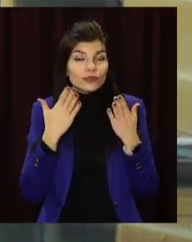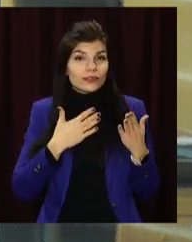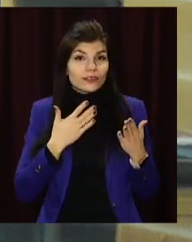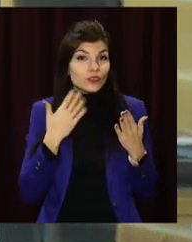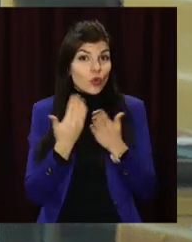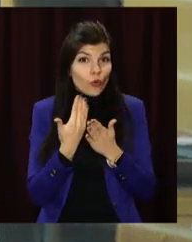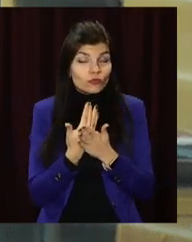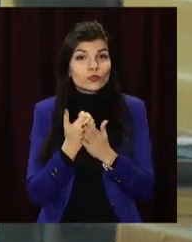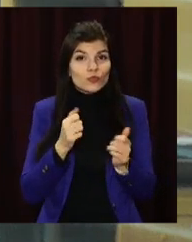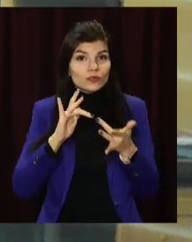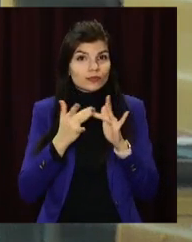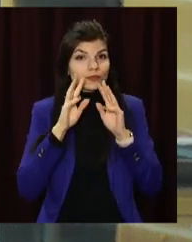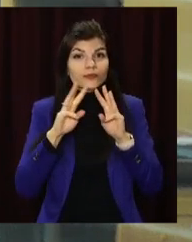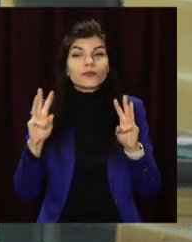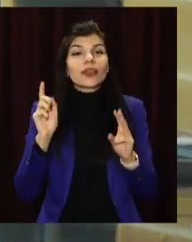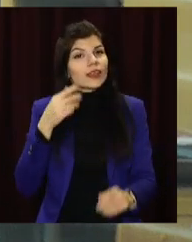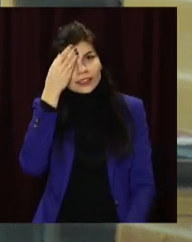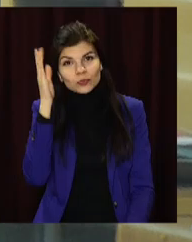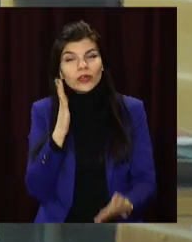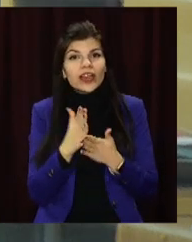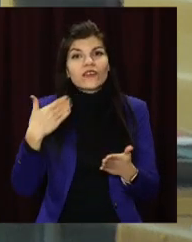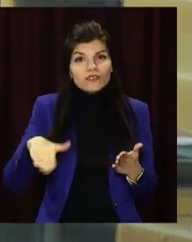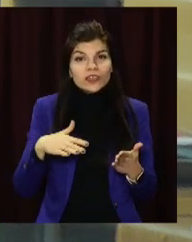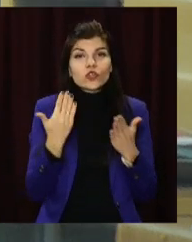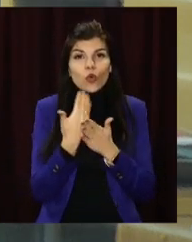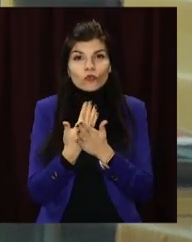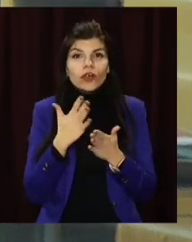сайті opentv.media. Та не забувайте про сюжети в